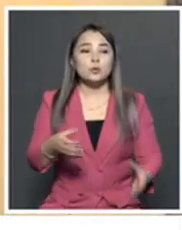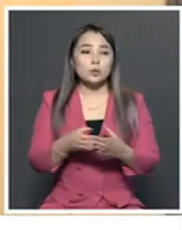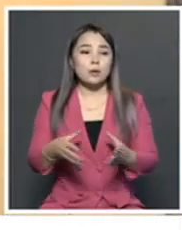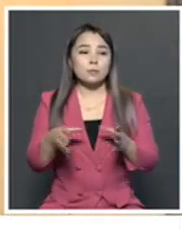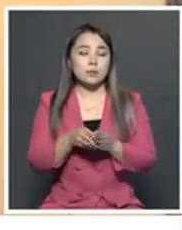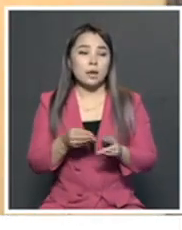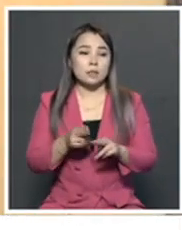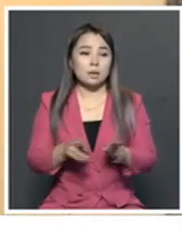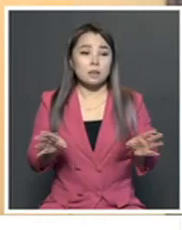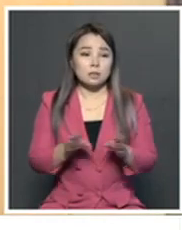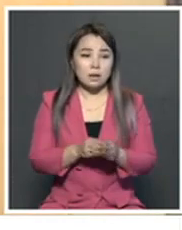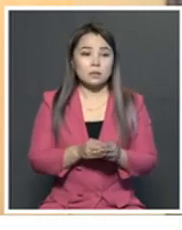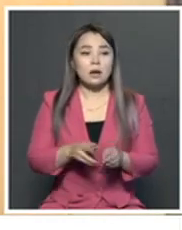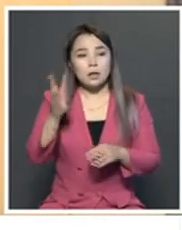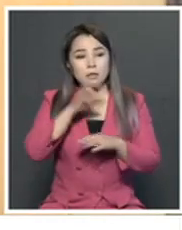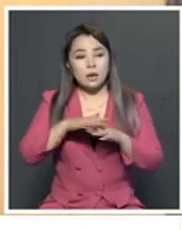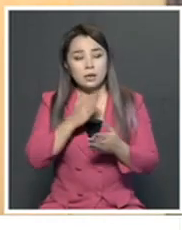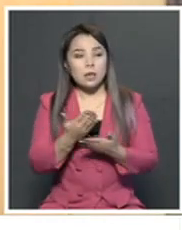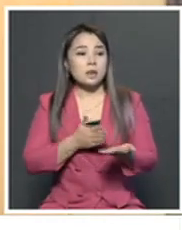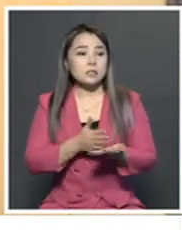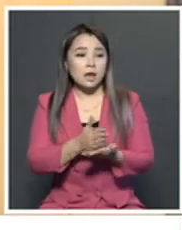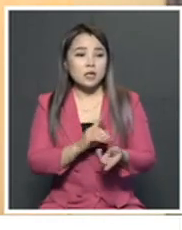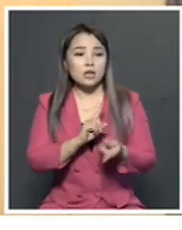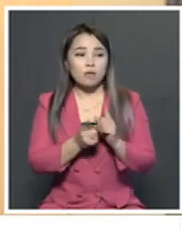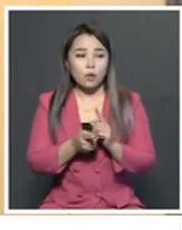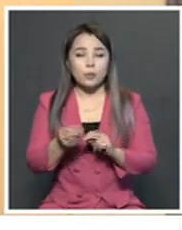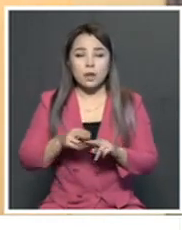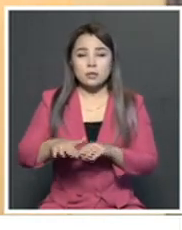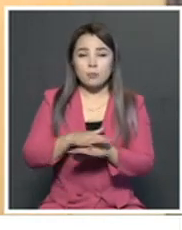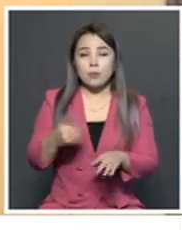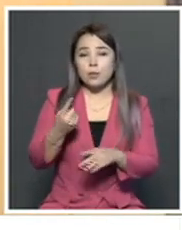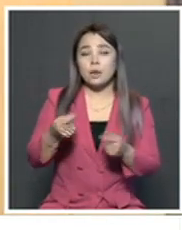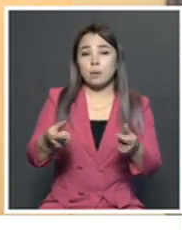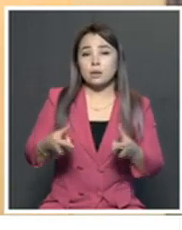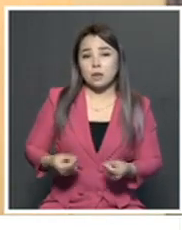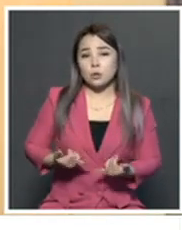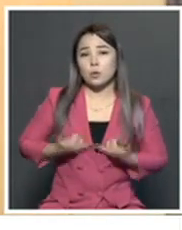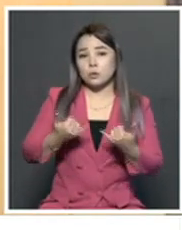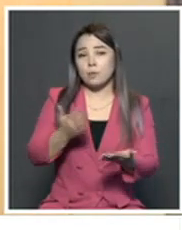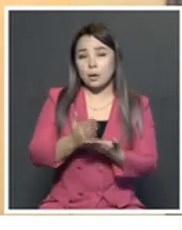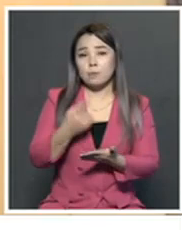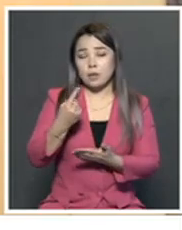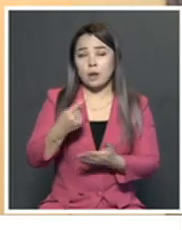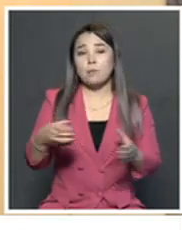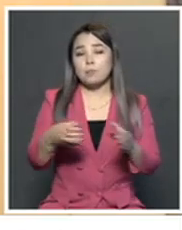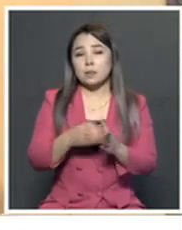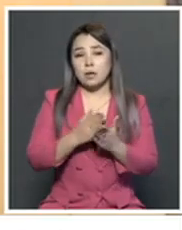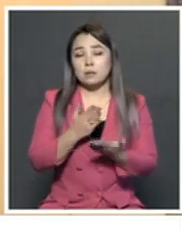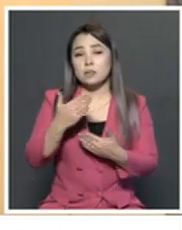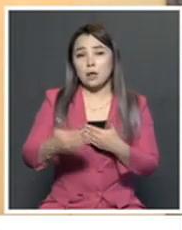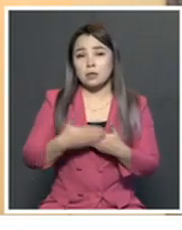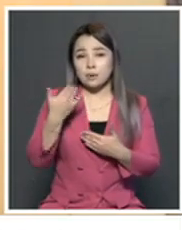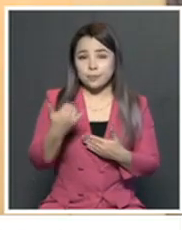аясында біздің еліміздегі саяси реформалардың бірінші пакеті ұсынылған. Міне осы бірінші пакеттің